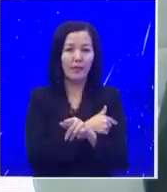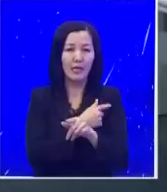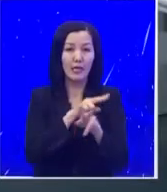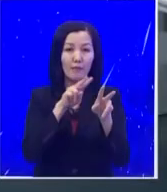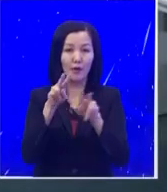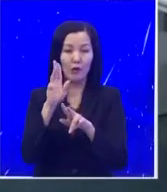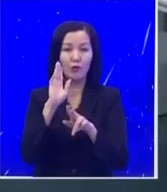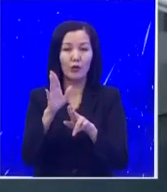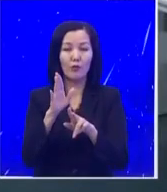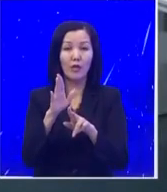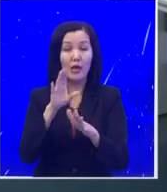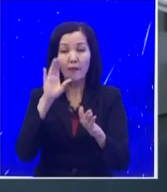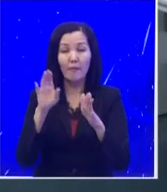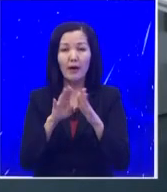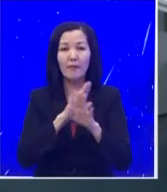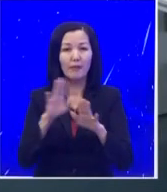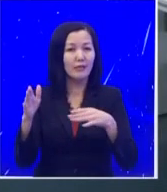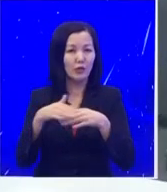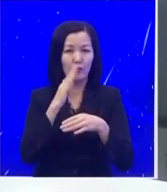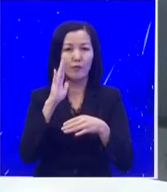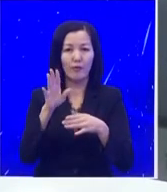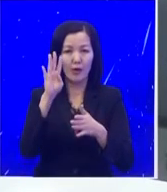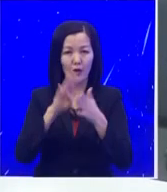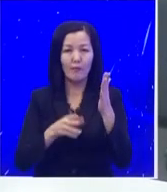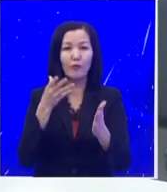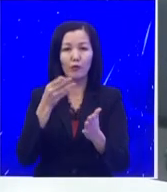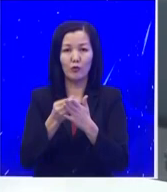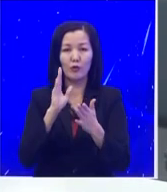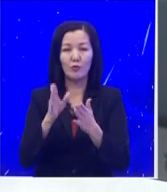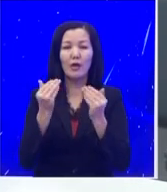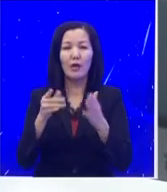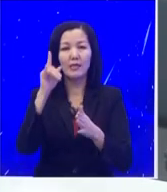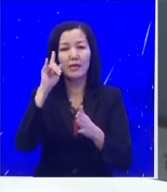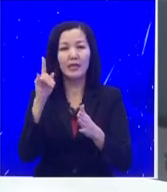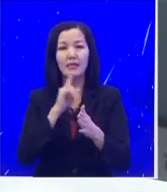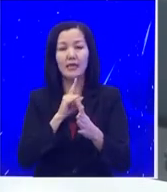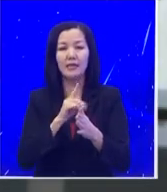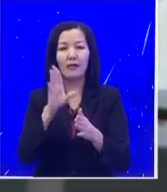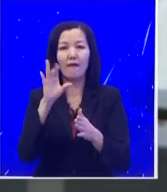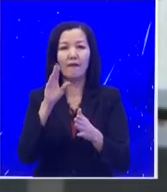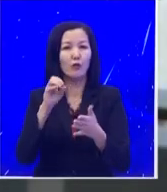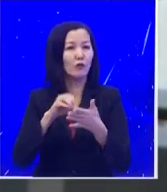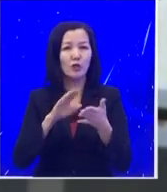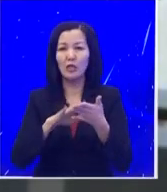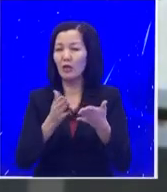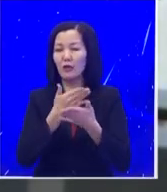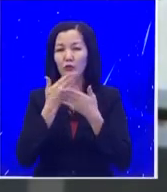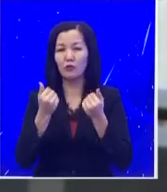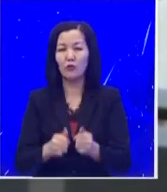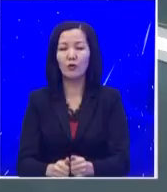Тәртіпке бағынбаған жағдайда жауапкершілікке тартылып, айыппұл салынады. Қазіргі таңда Қазақстанда аты жаман вирус тіркелген